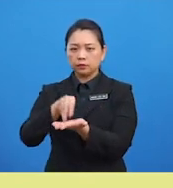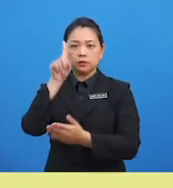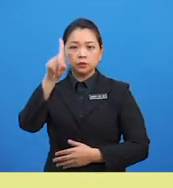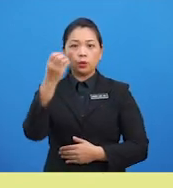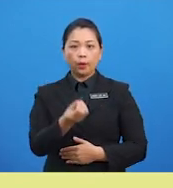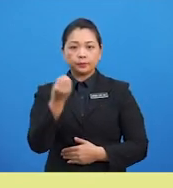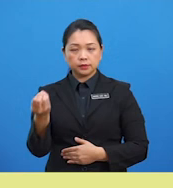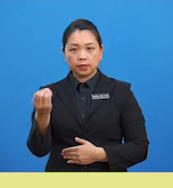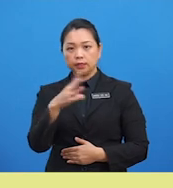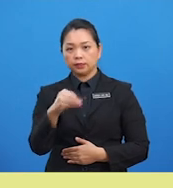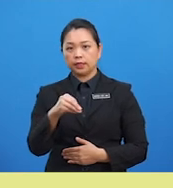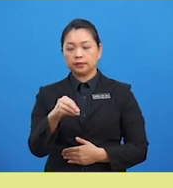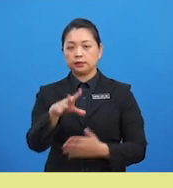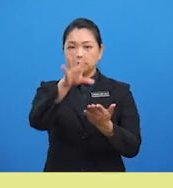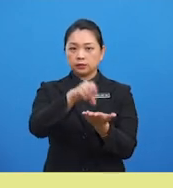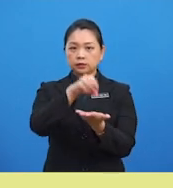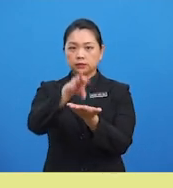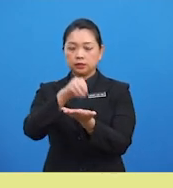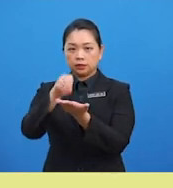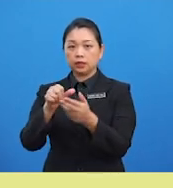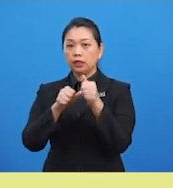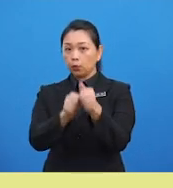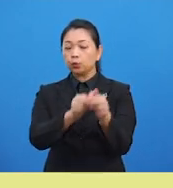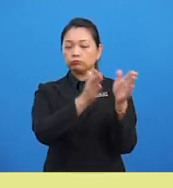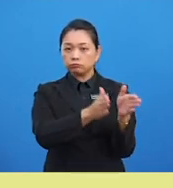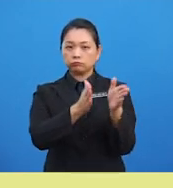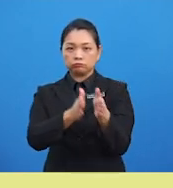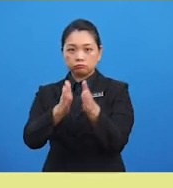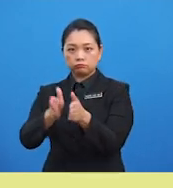objek itu mengikut susunan tertentu.